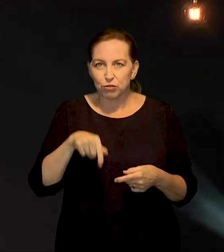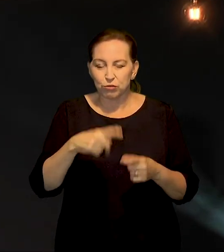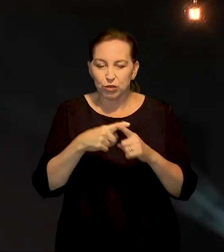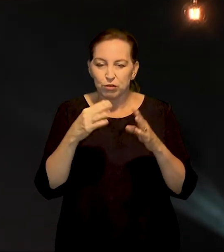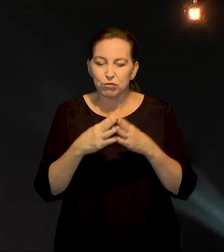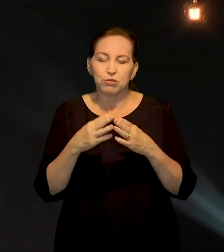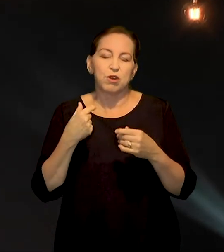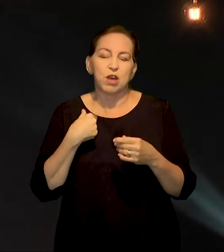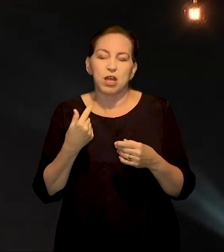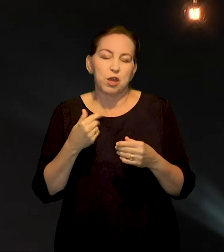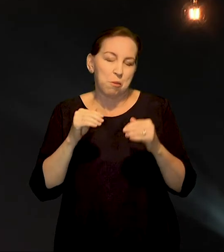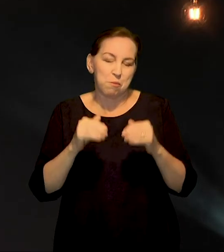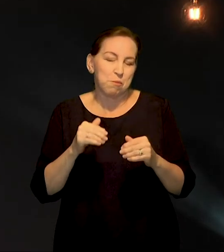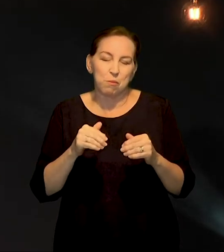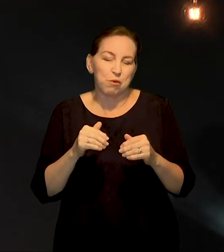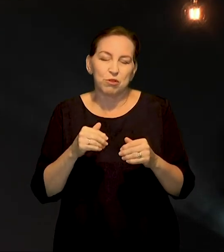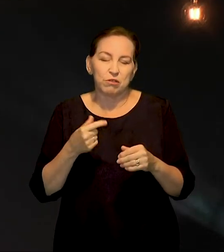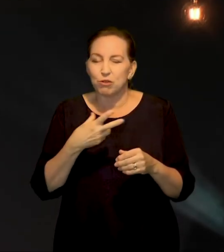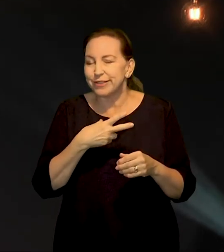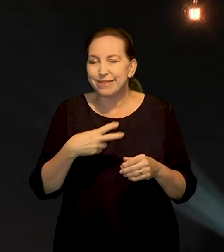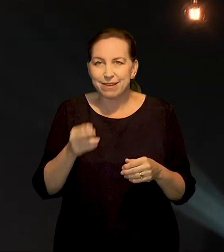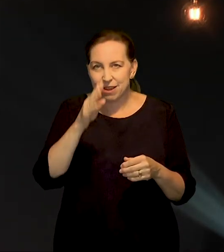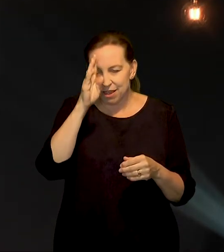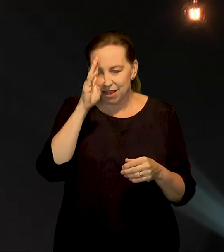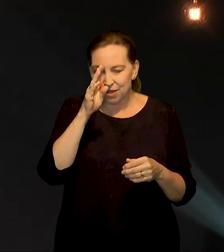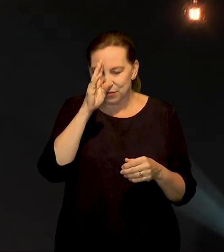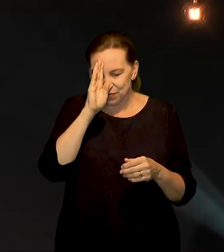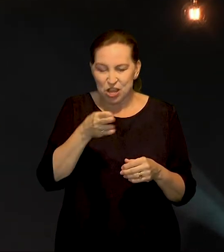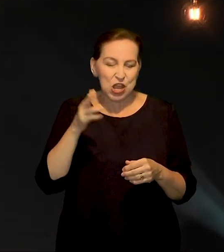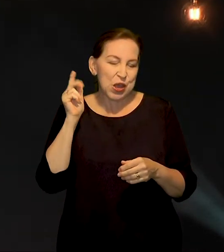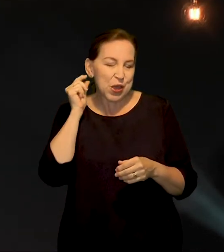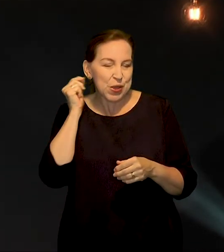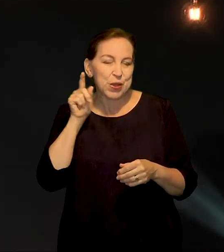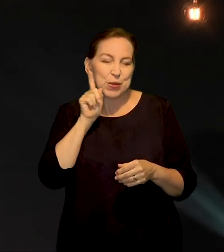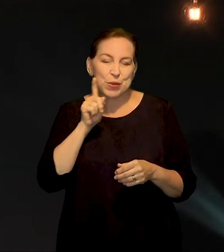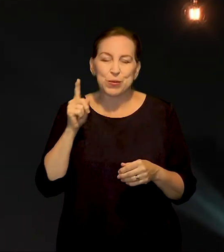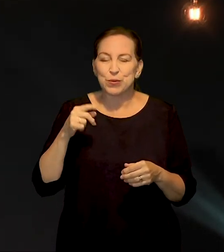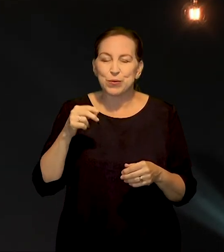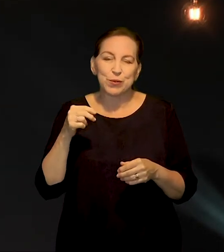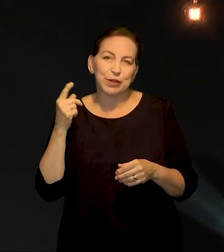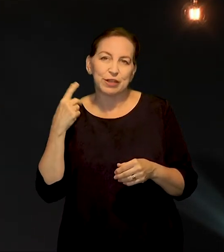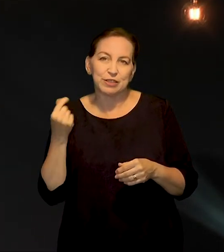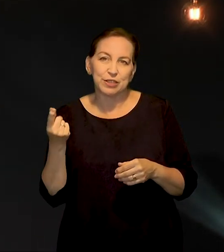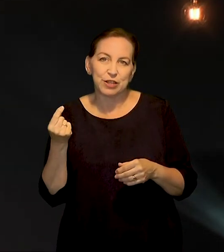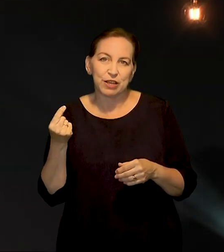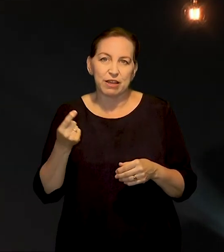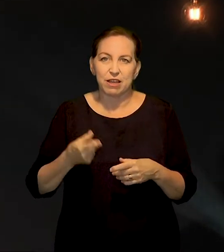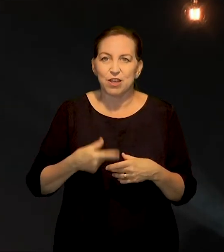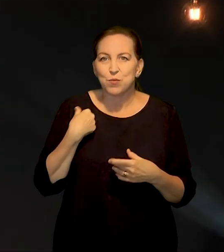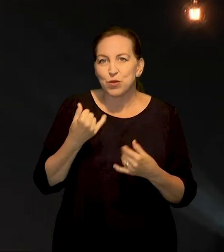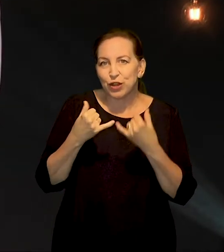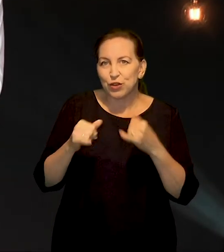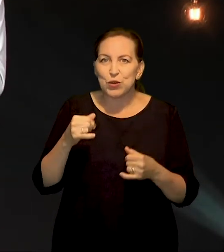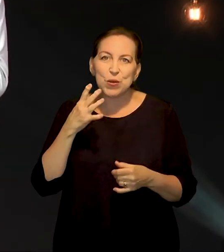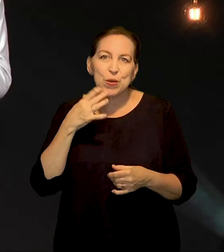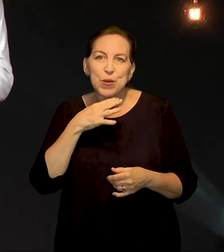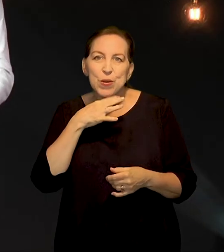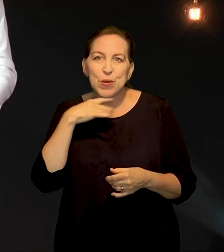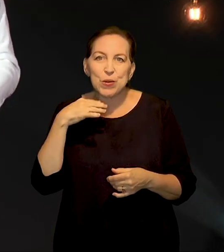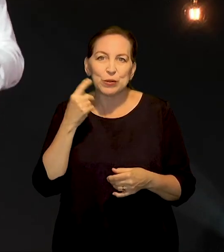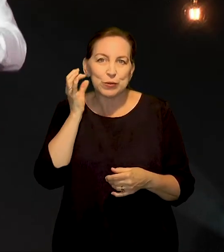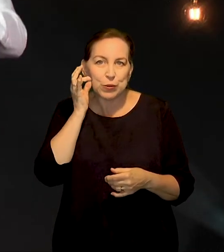z przykazań prawa uznałbyś za najważniejsze? A on odpowiedział, mowa tu o Jezusie, on mu odpowiedział, masz kochać Pana